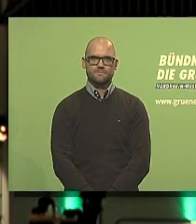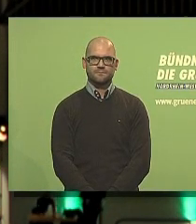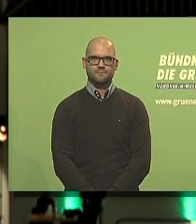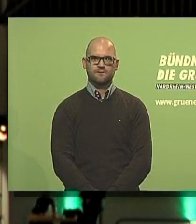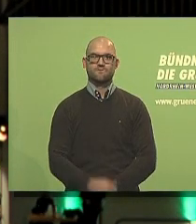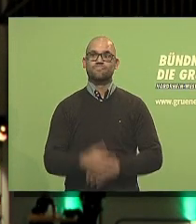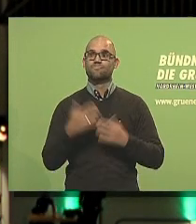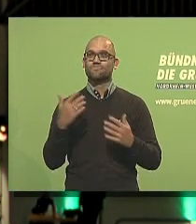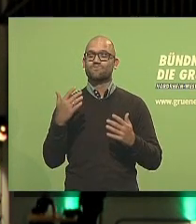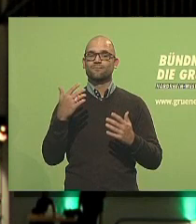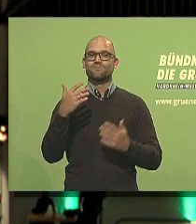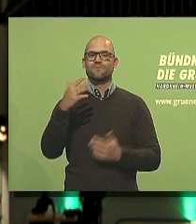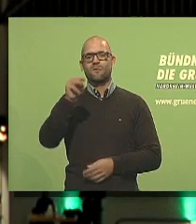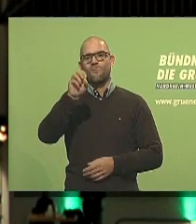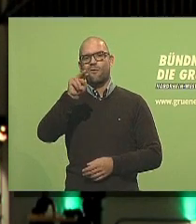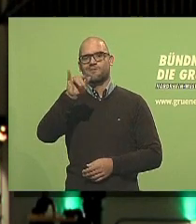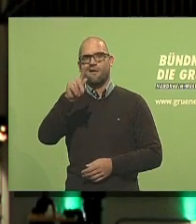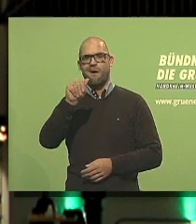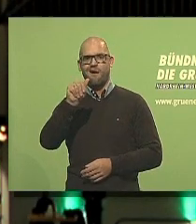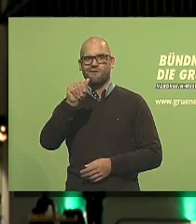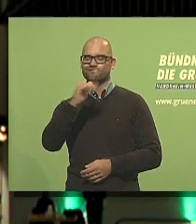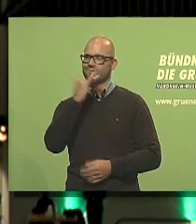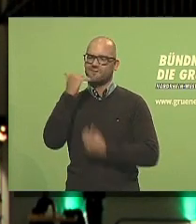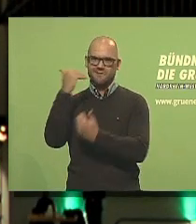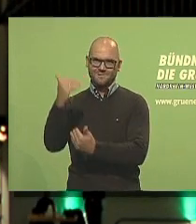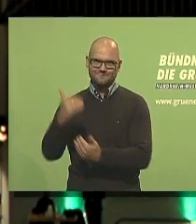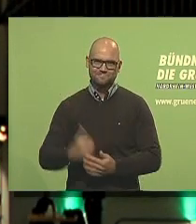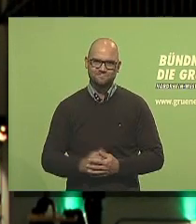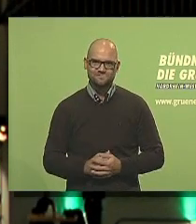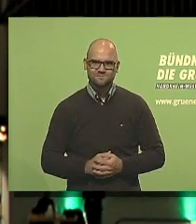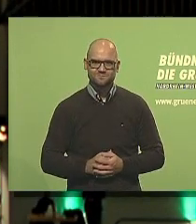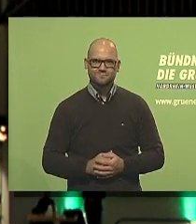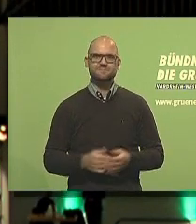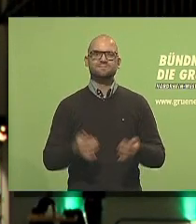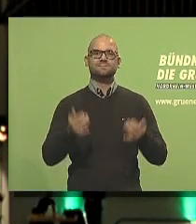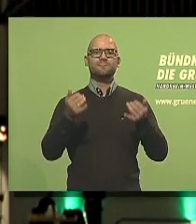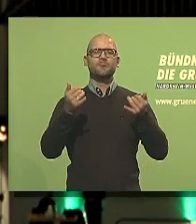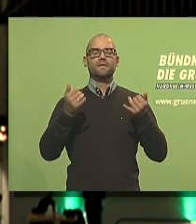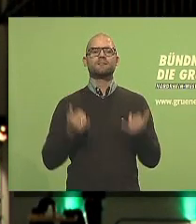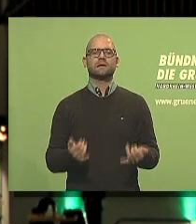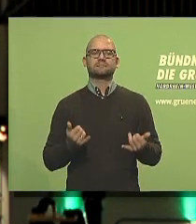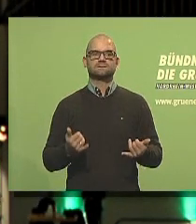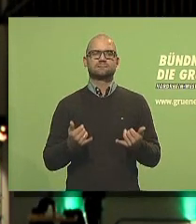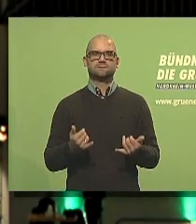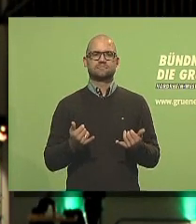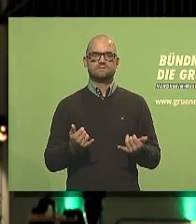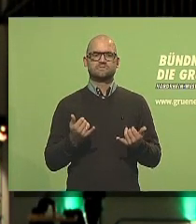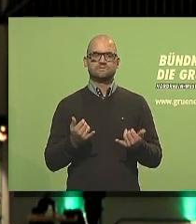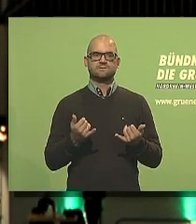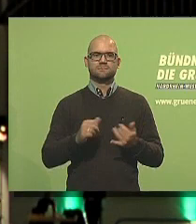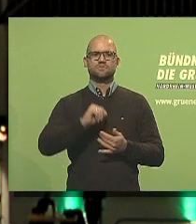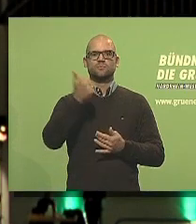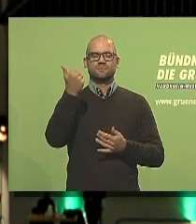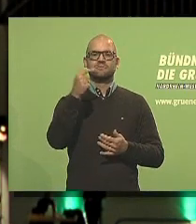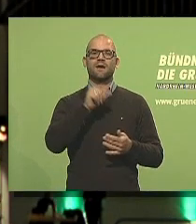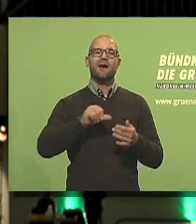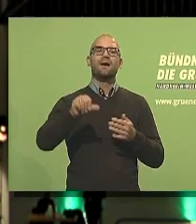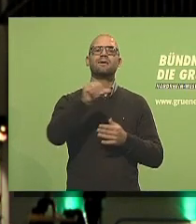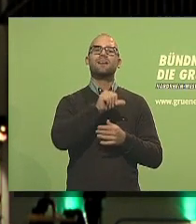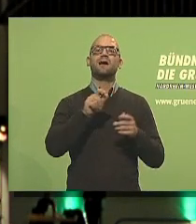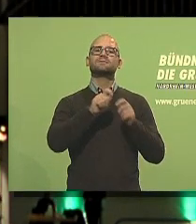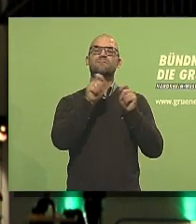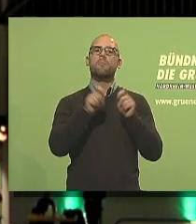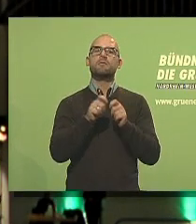Vielen Dank, liebe Monika. Wir kommen jetzt als erstes zum Grußwort des Kreisverband